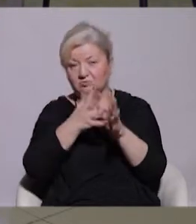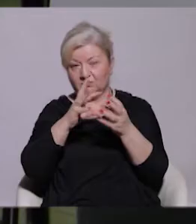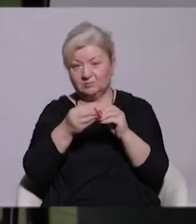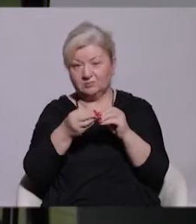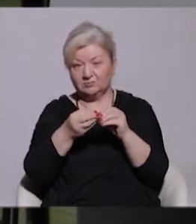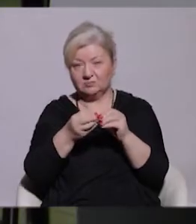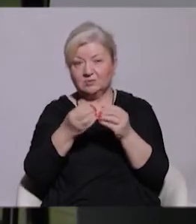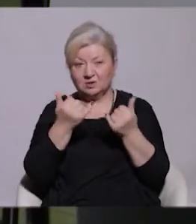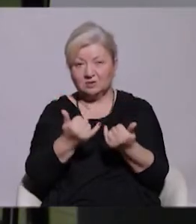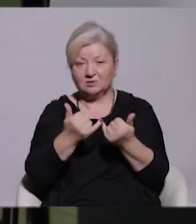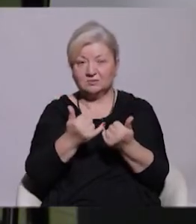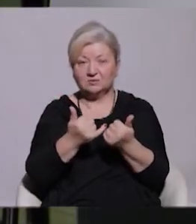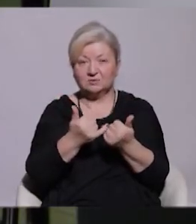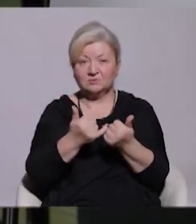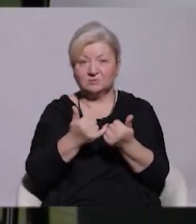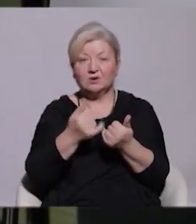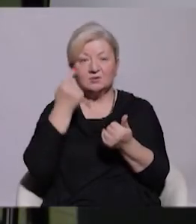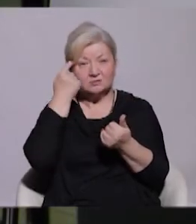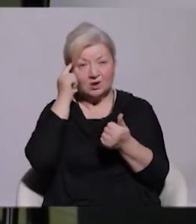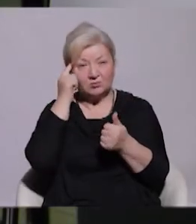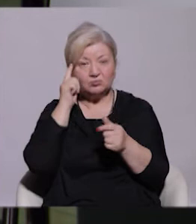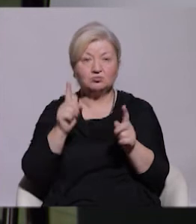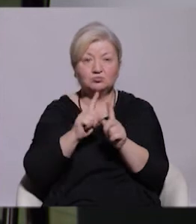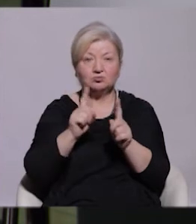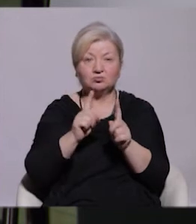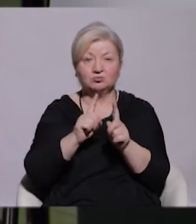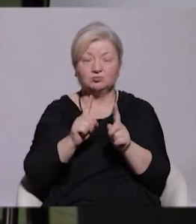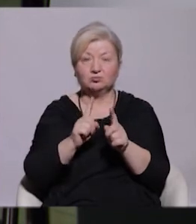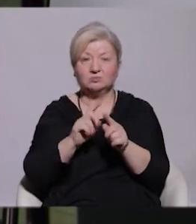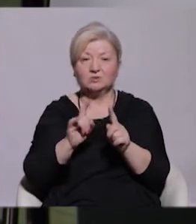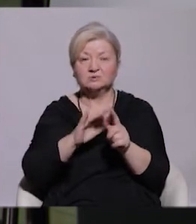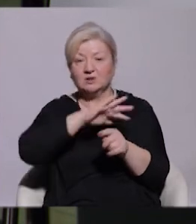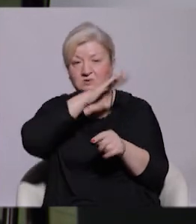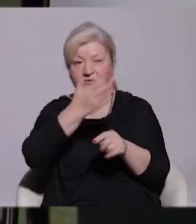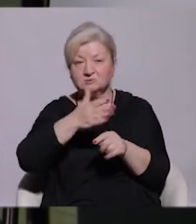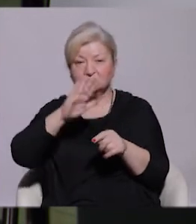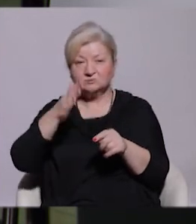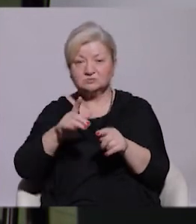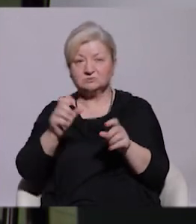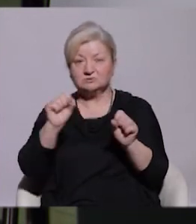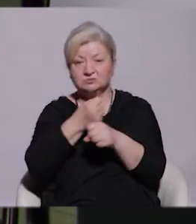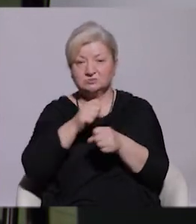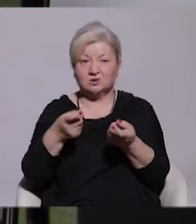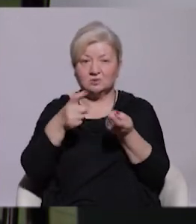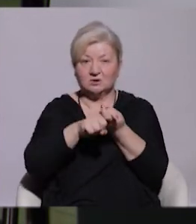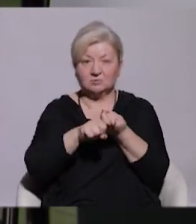ყველაფერი. ახლა მოდი დავფიქრდეთ თუ რაზეა ტალღის სიჩქარე დამოკიდებული.